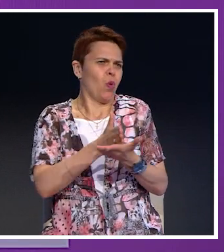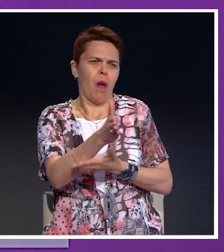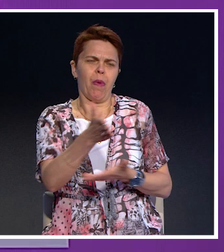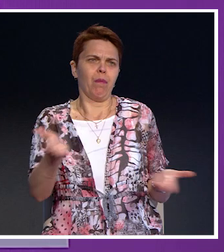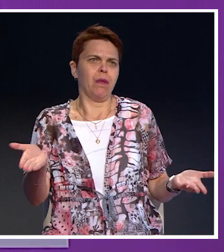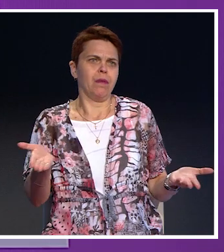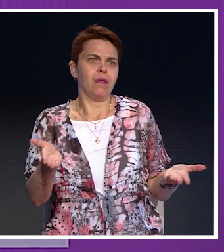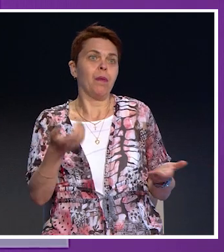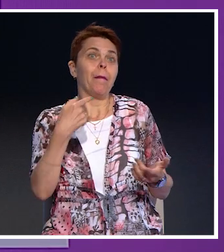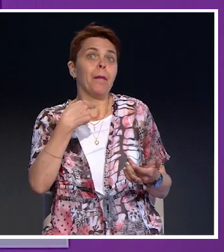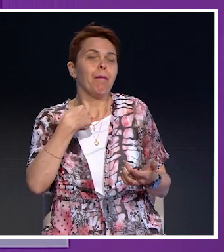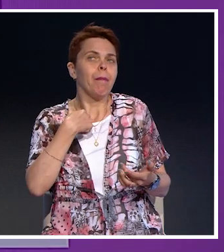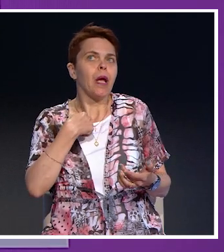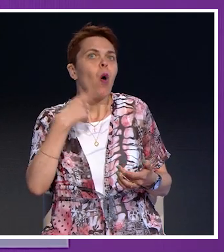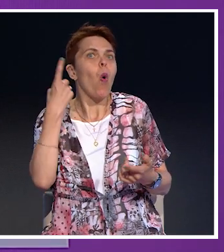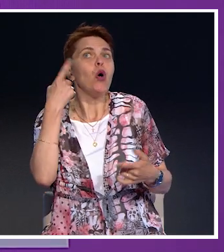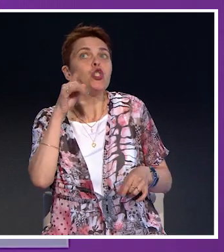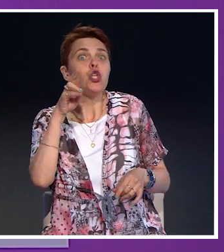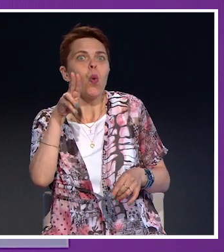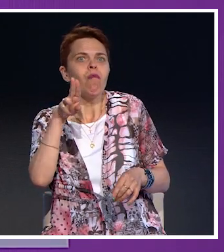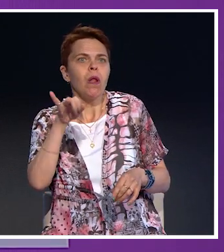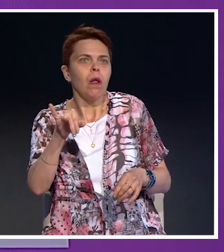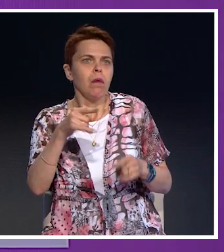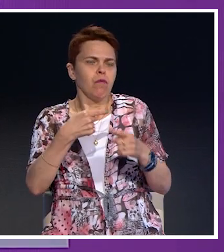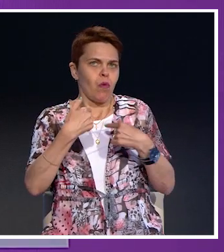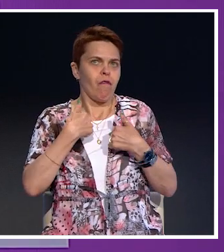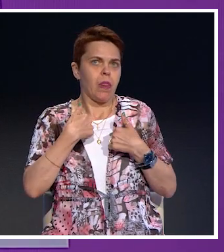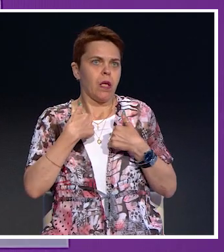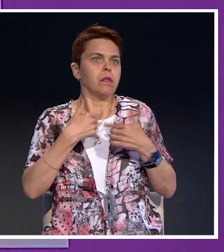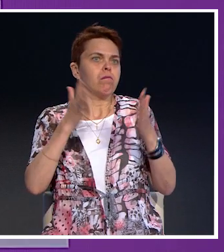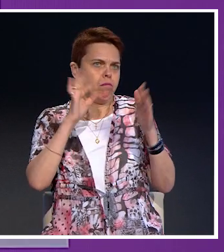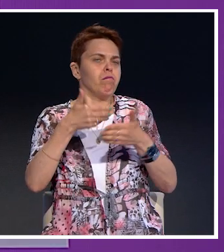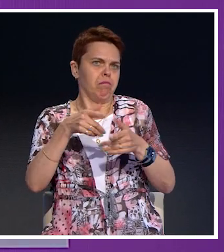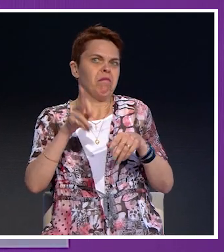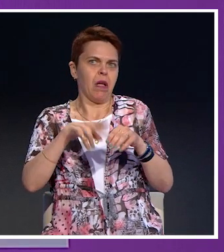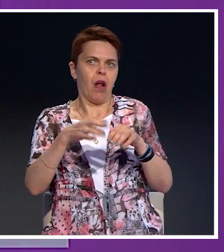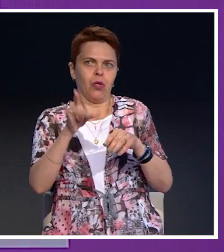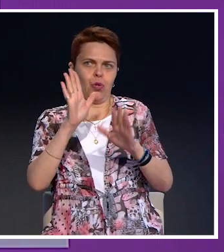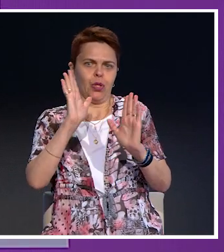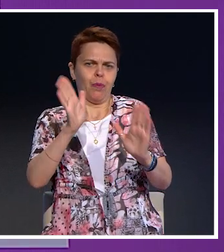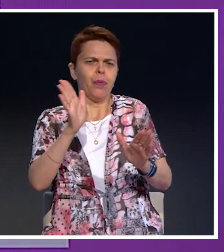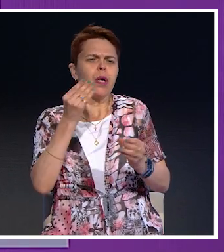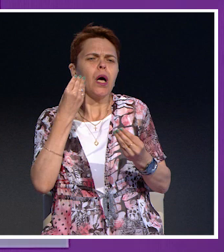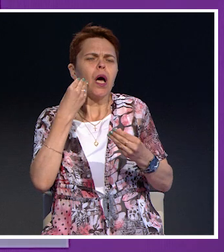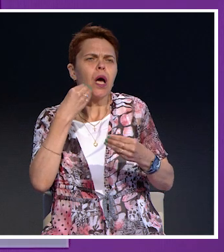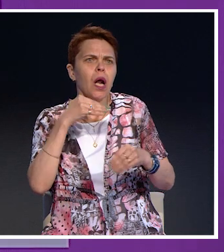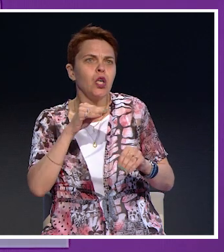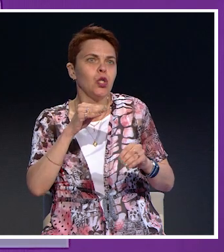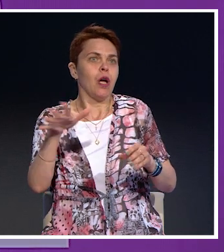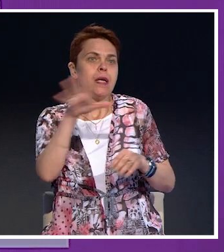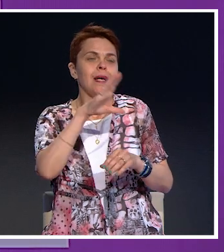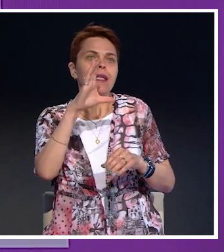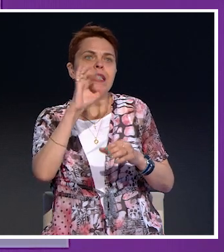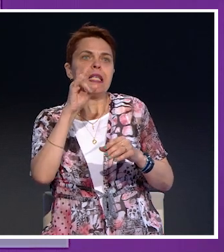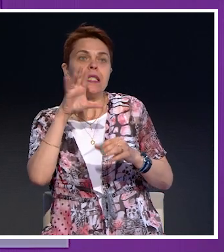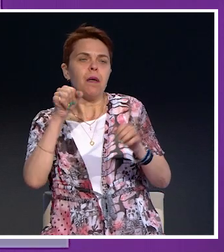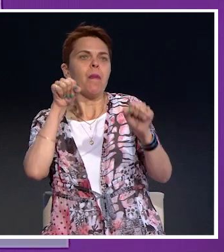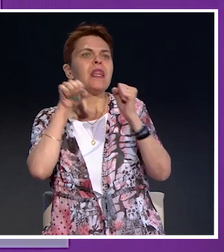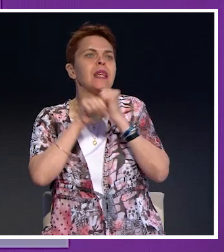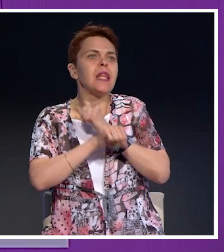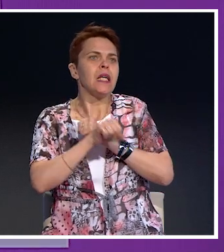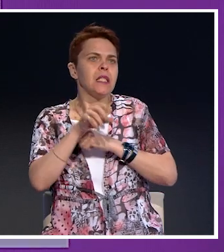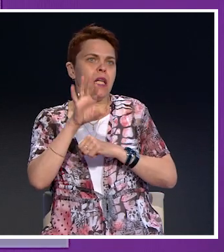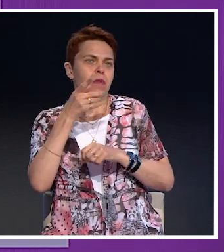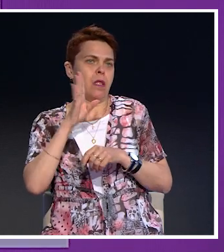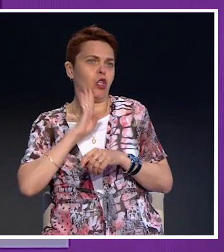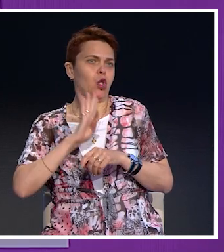напрямі. Ми очікували, що у нас нарешті зменшаться такі явища, як сексизм, насильство